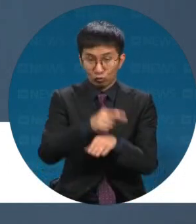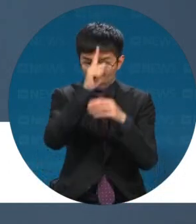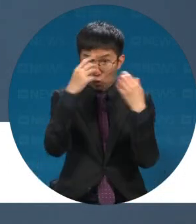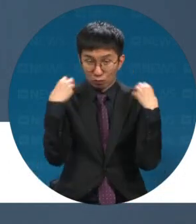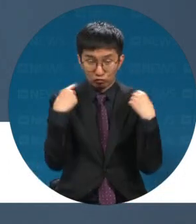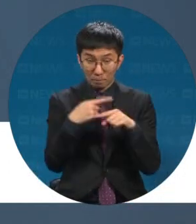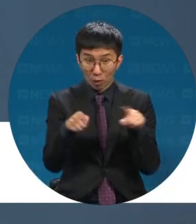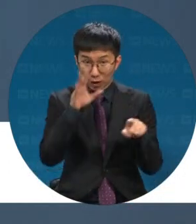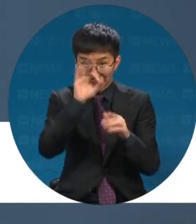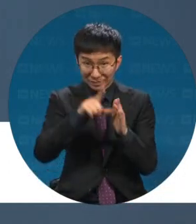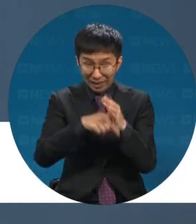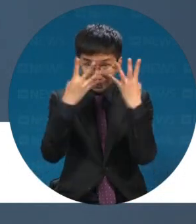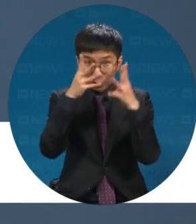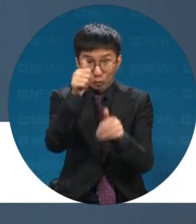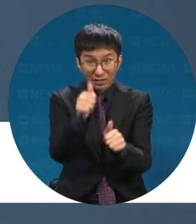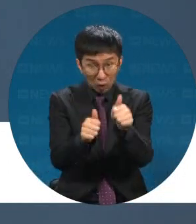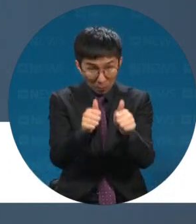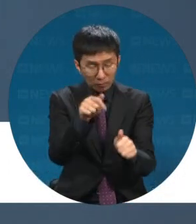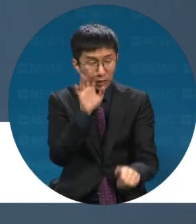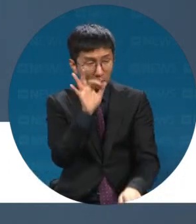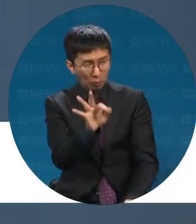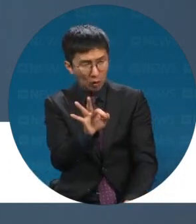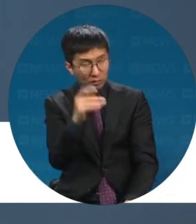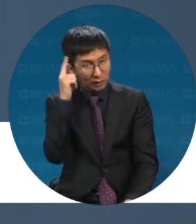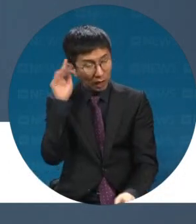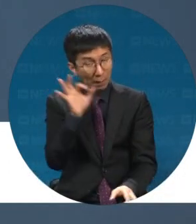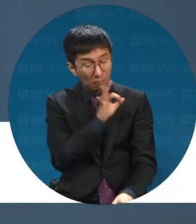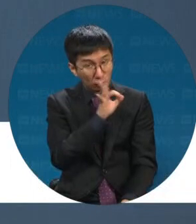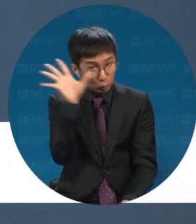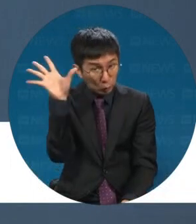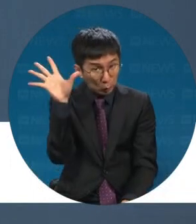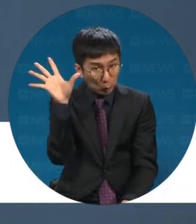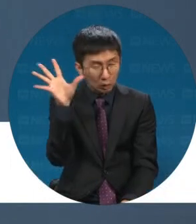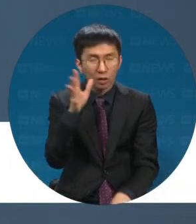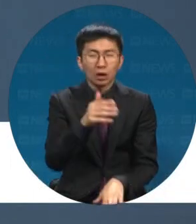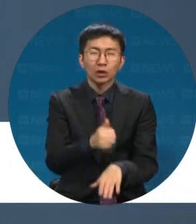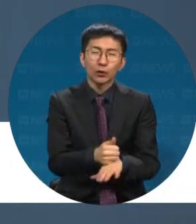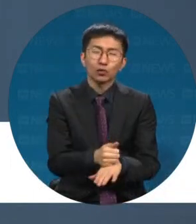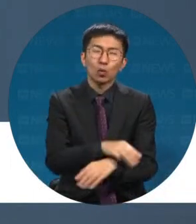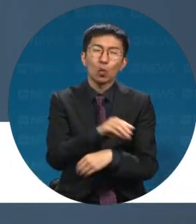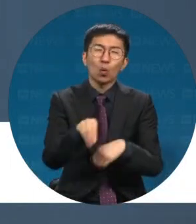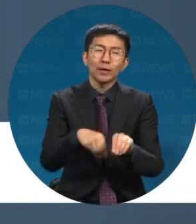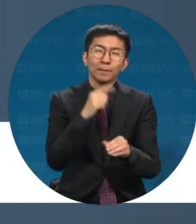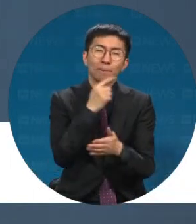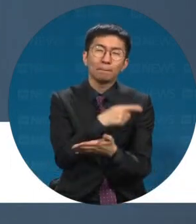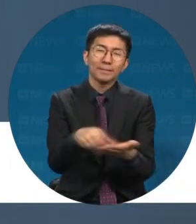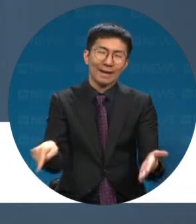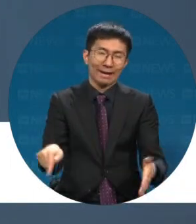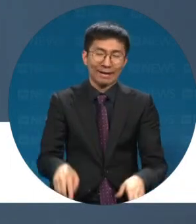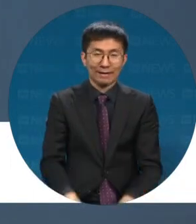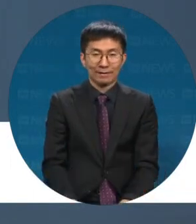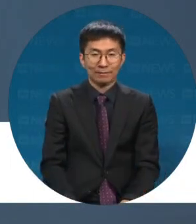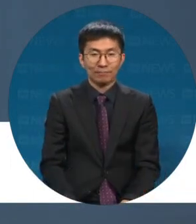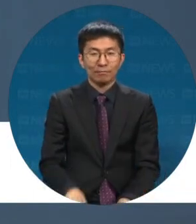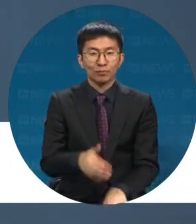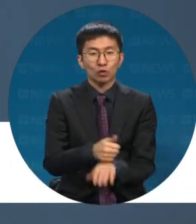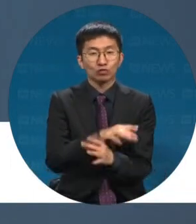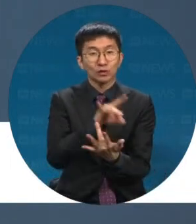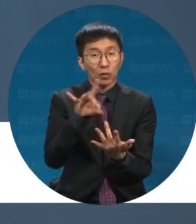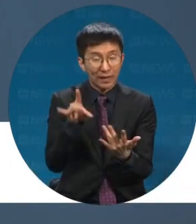평가인 수능에서 이런 부분들을 감안하지 못했다라고 하는 것이 명제화되어 있어야 하니까 선택